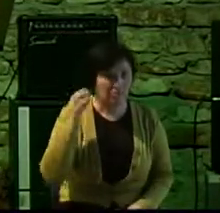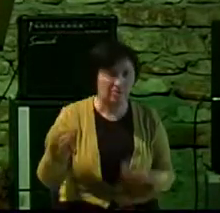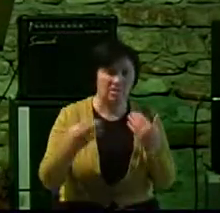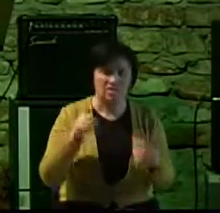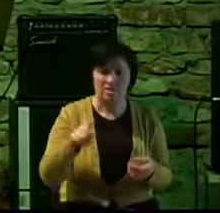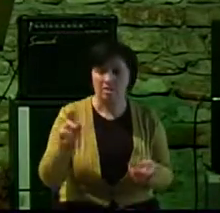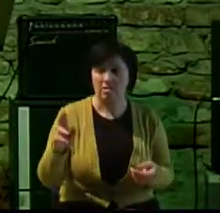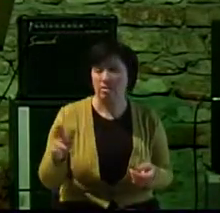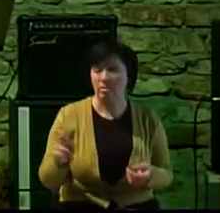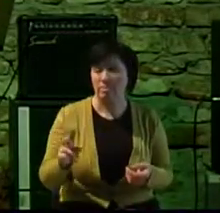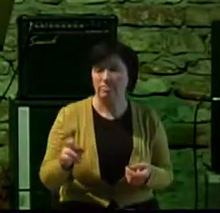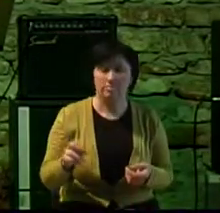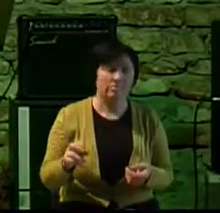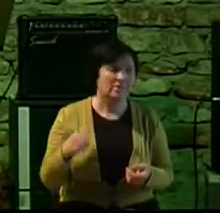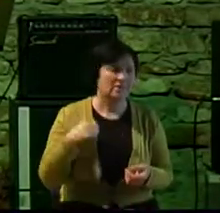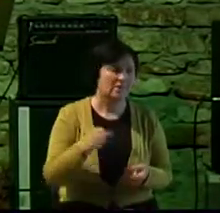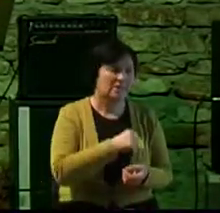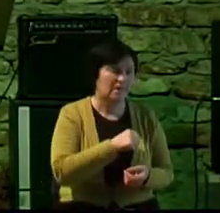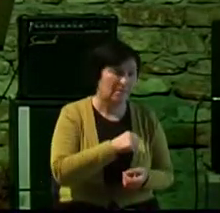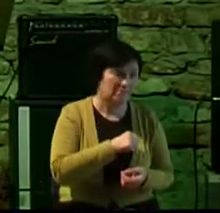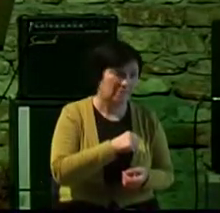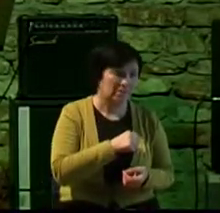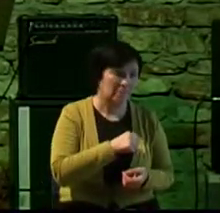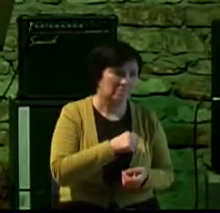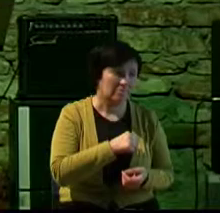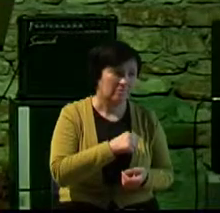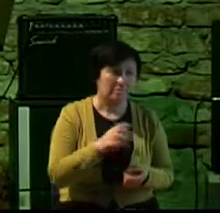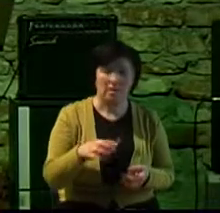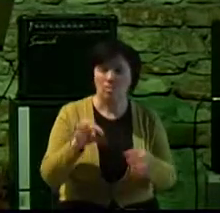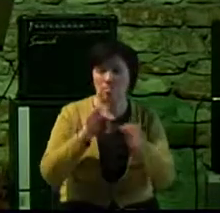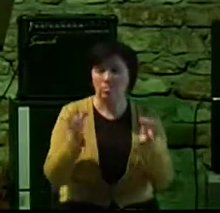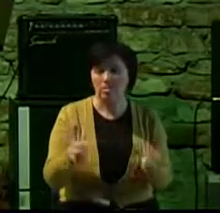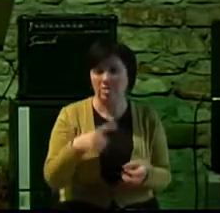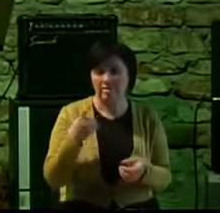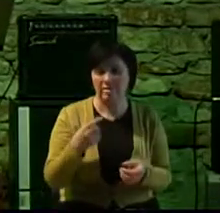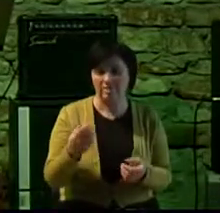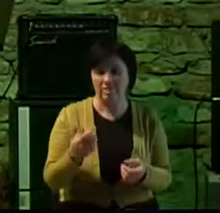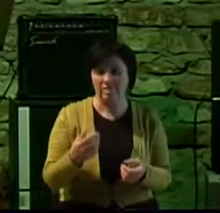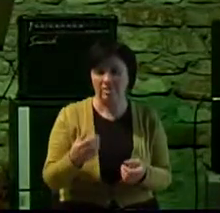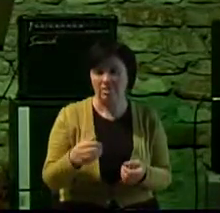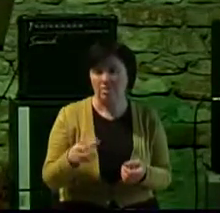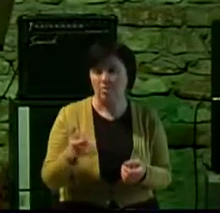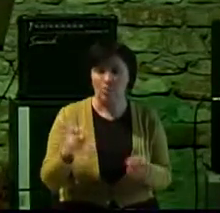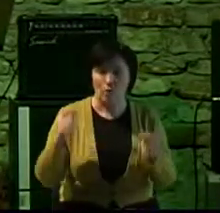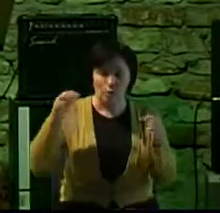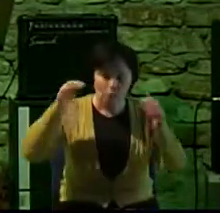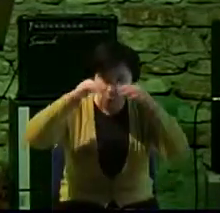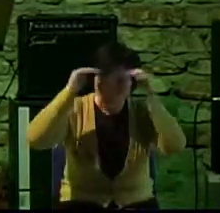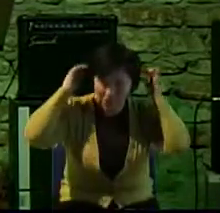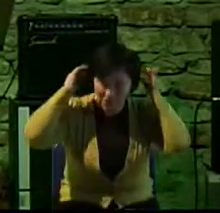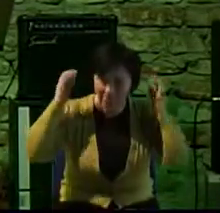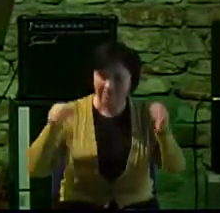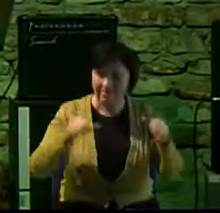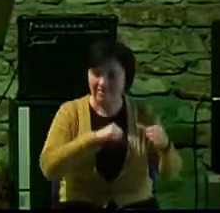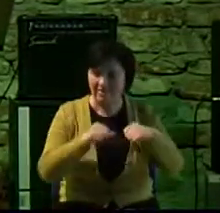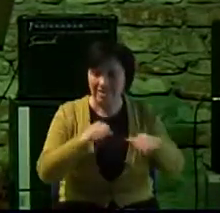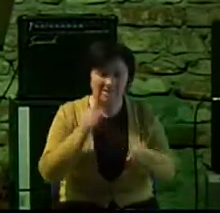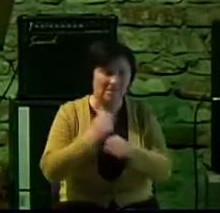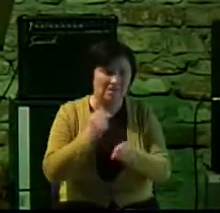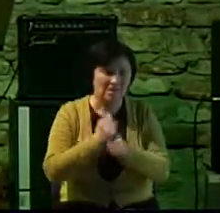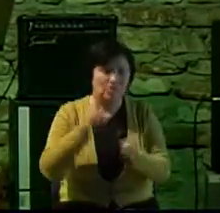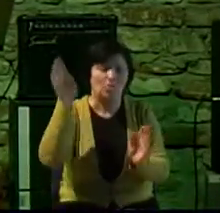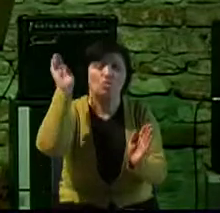тех, которые сами, так можно образно говоря, современным языком, по уши во грехе, которые сами делают